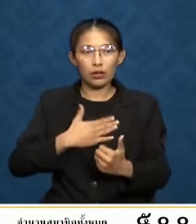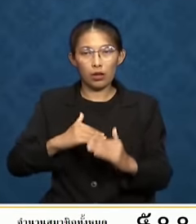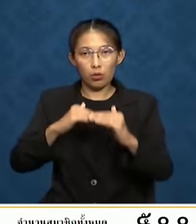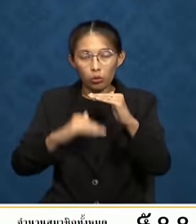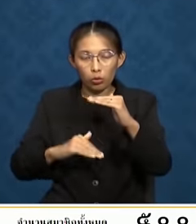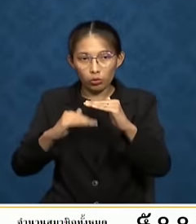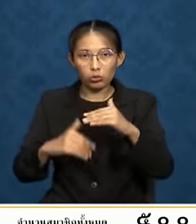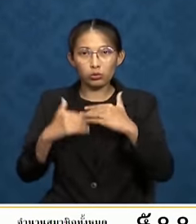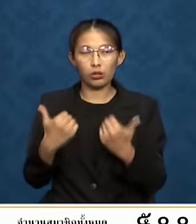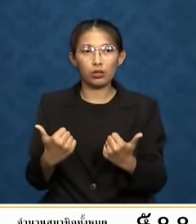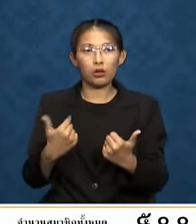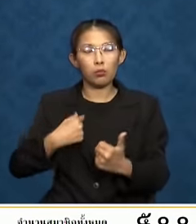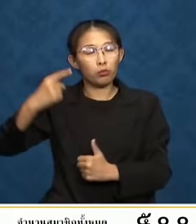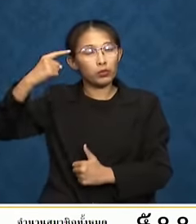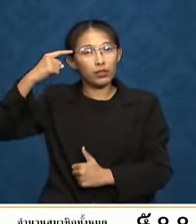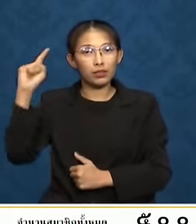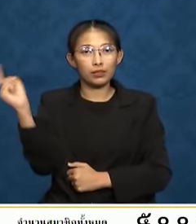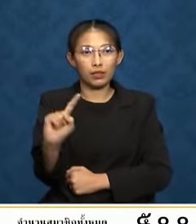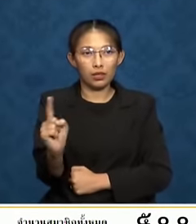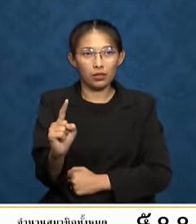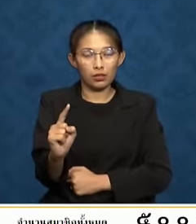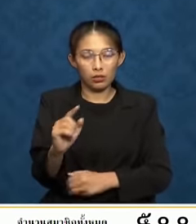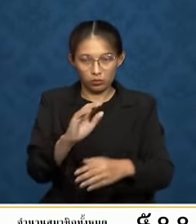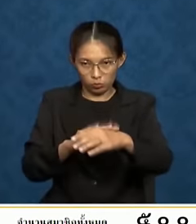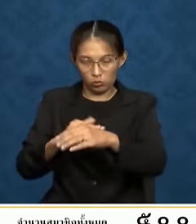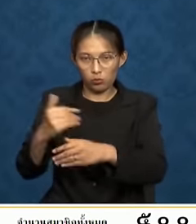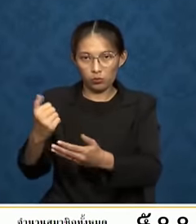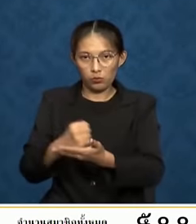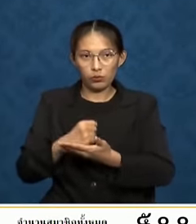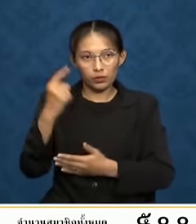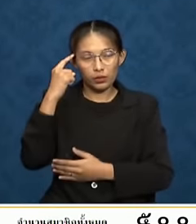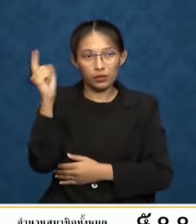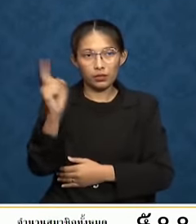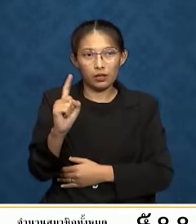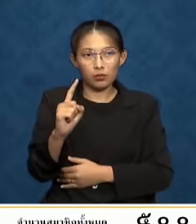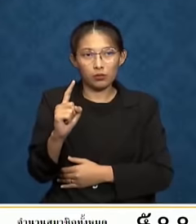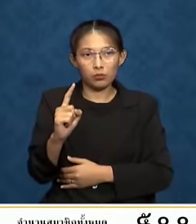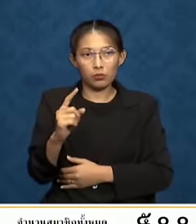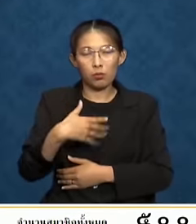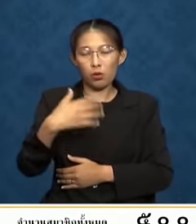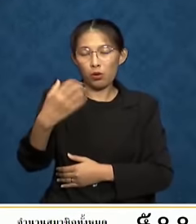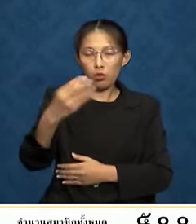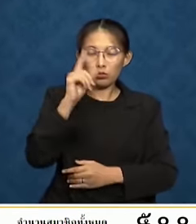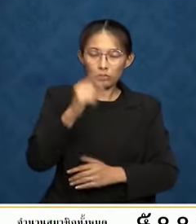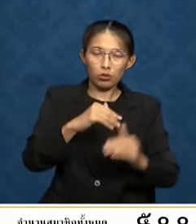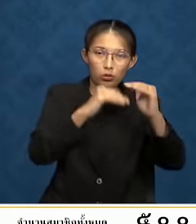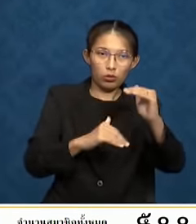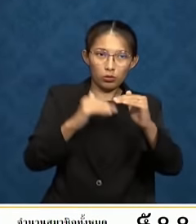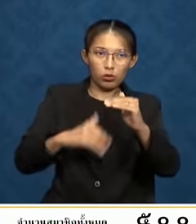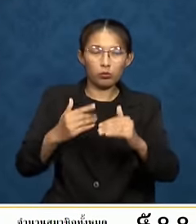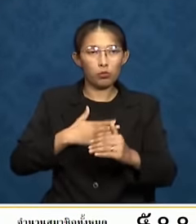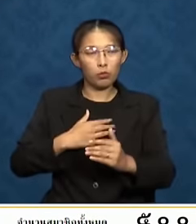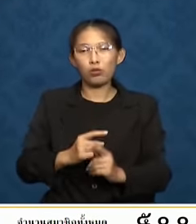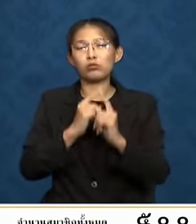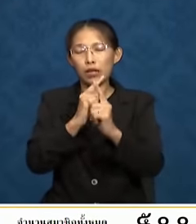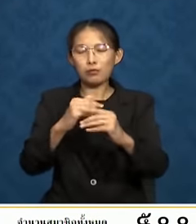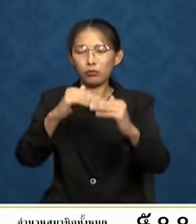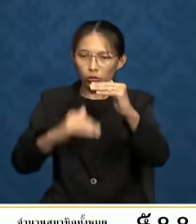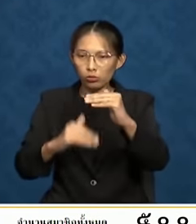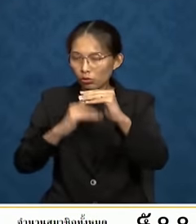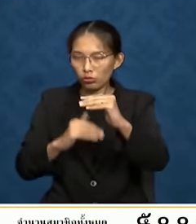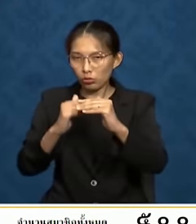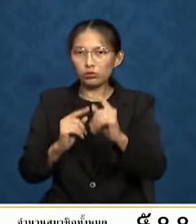ตอนนี้ท่านรู้มั้ยผมคิดอยู่อย่างนะชวนท่านคิดนะกำลังท่านก็บอกผมต้องรถกำลังพนผมก็เอากับท่านก็รถ